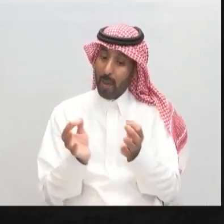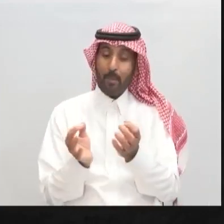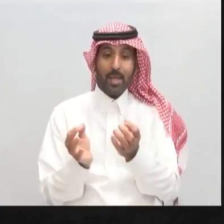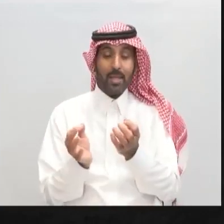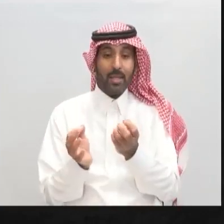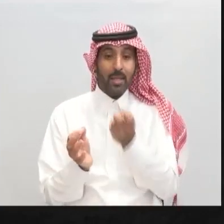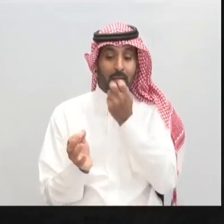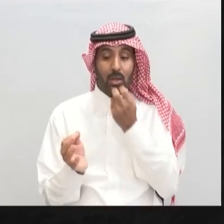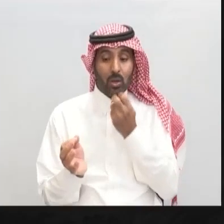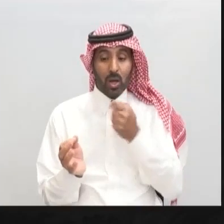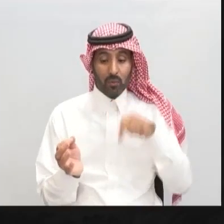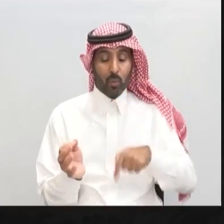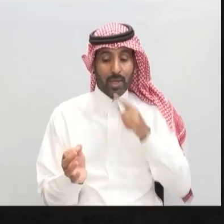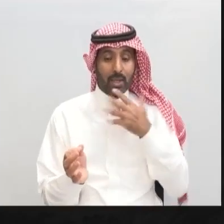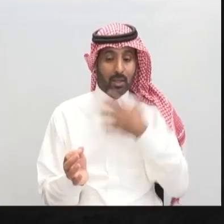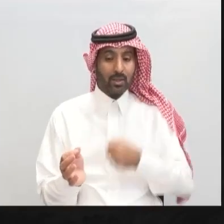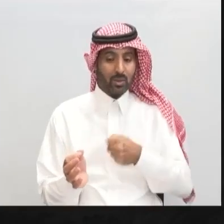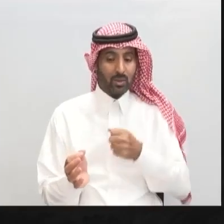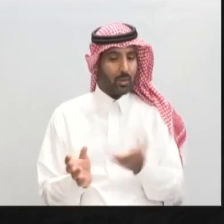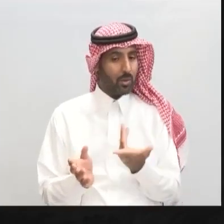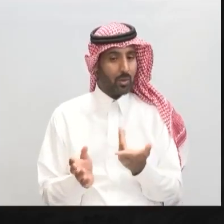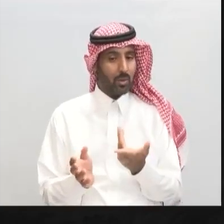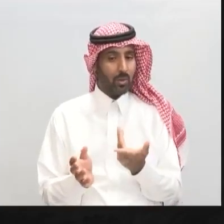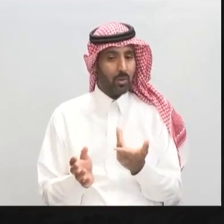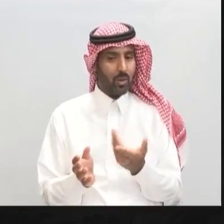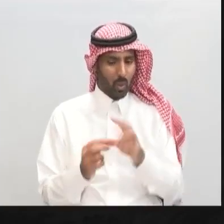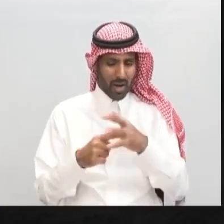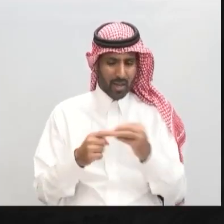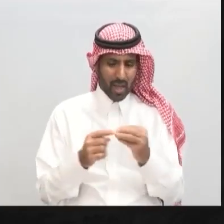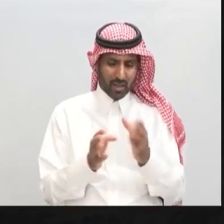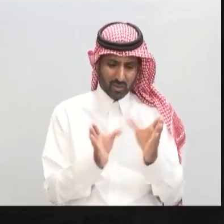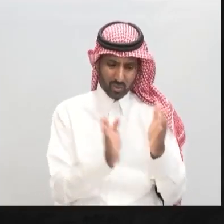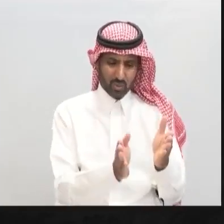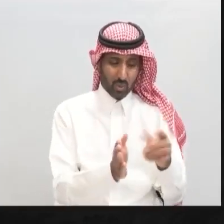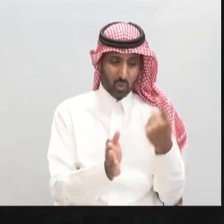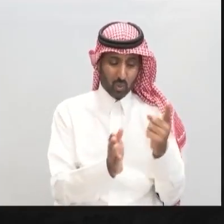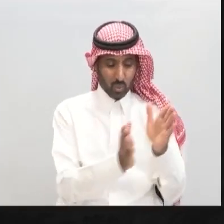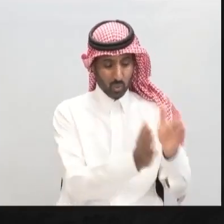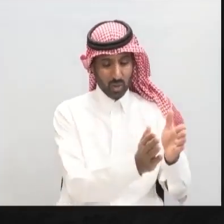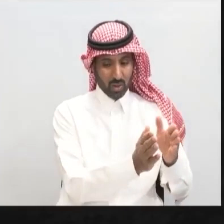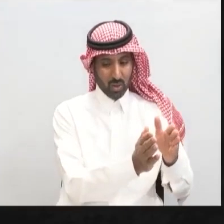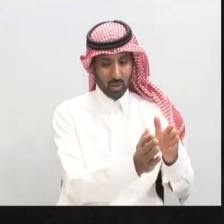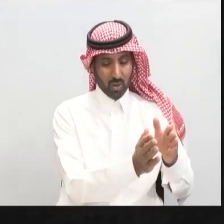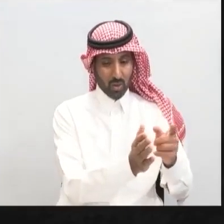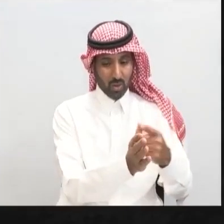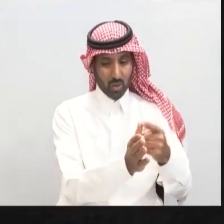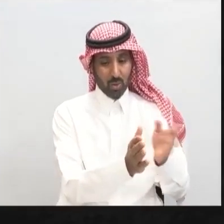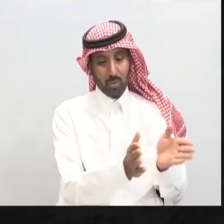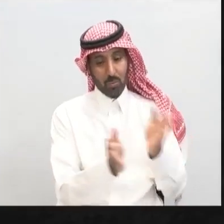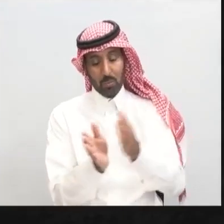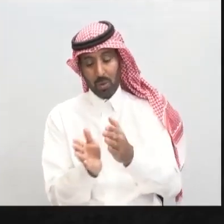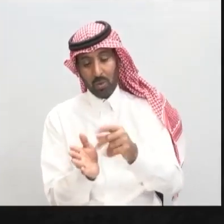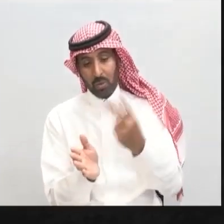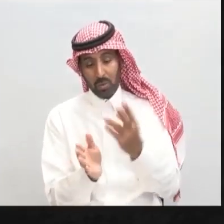في عهد الرسول صلى الله عليه وسلم كاملا لماذا لماذا كان الجمع الاولي للقران كاملا في عهد